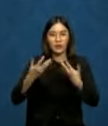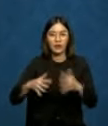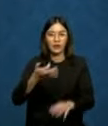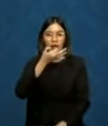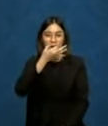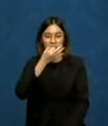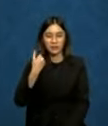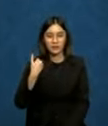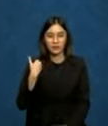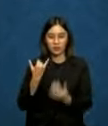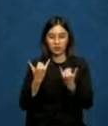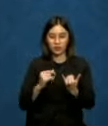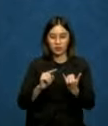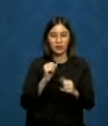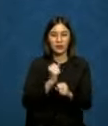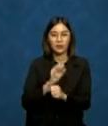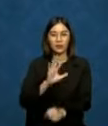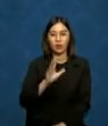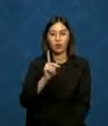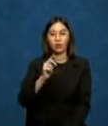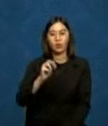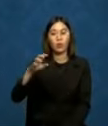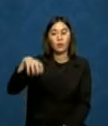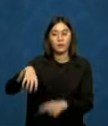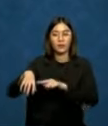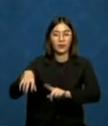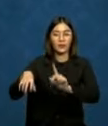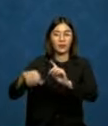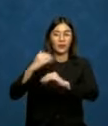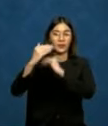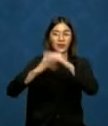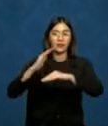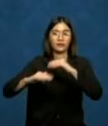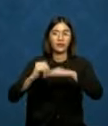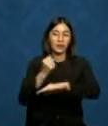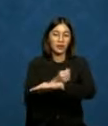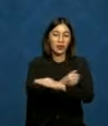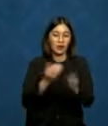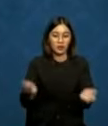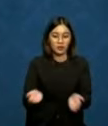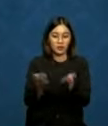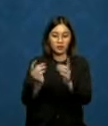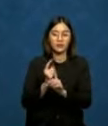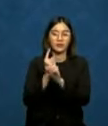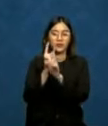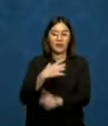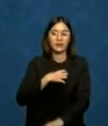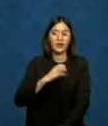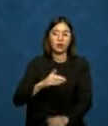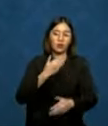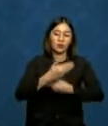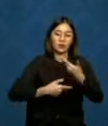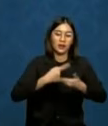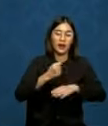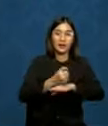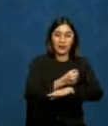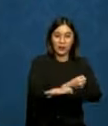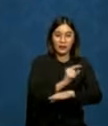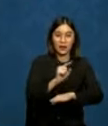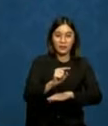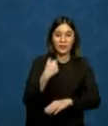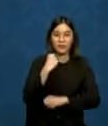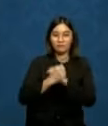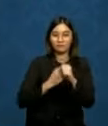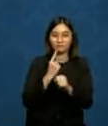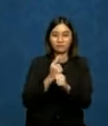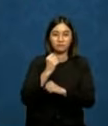นก็คือปัจจุบันเนี่ยงานของกรมพัฒนาฝีงานก็เรื่องของการส่งเสริมเราส่งเสริมตามความต้องการของตลาดแรงงานนะครับใน